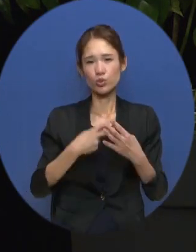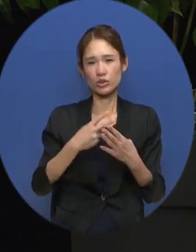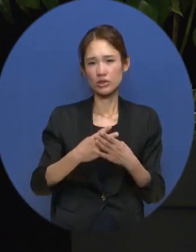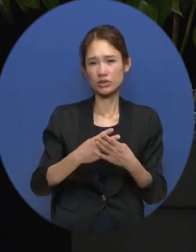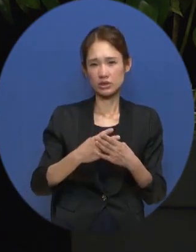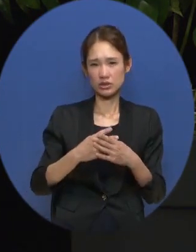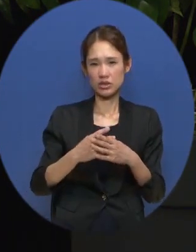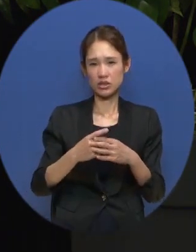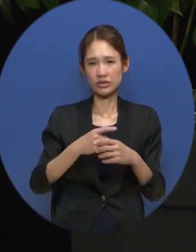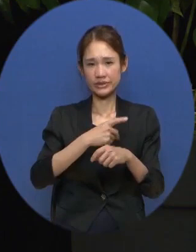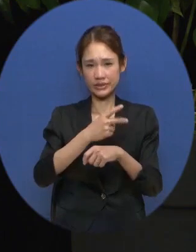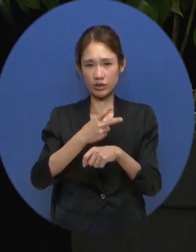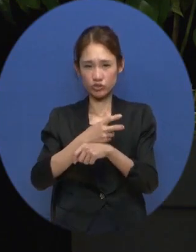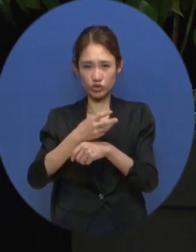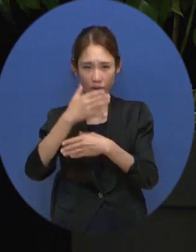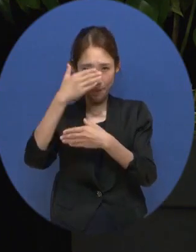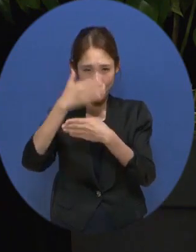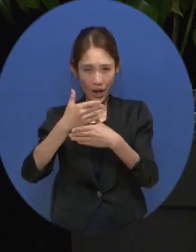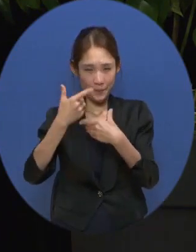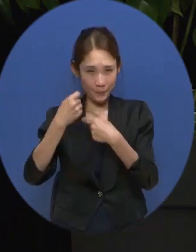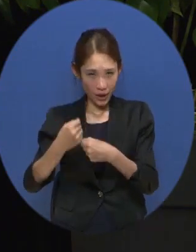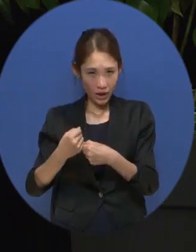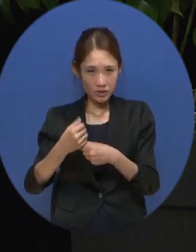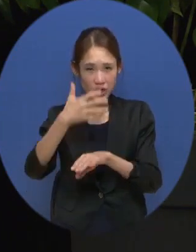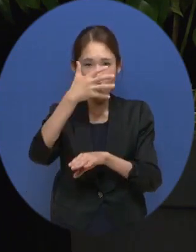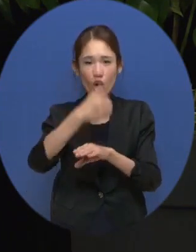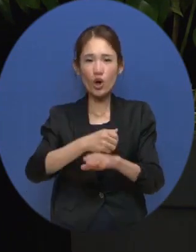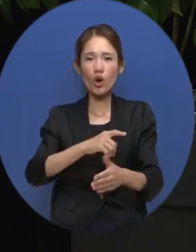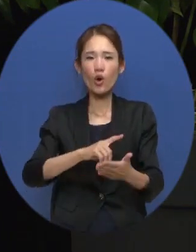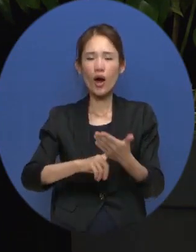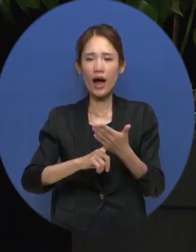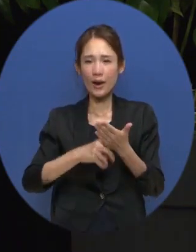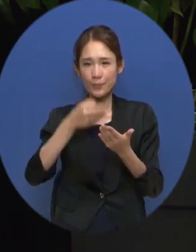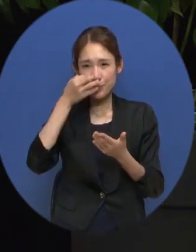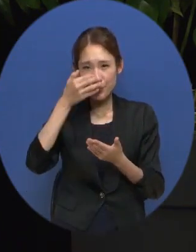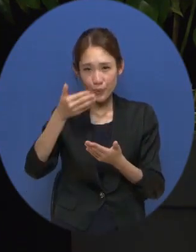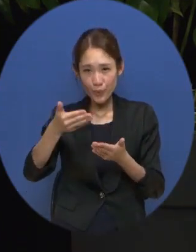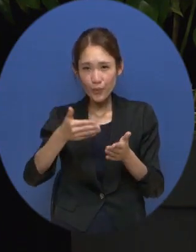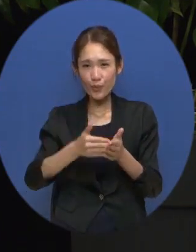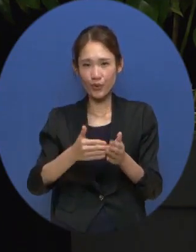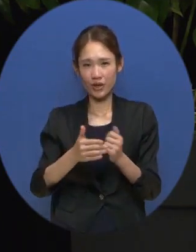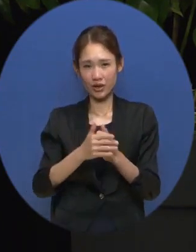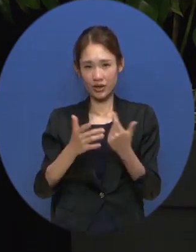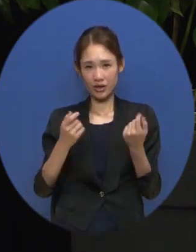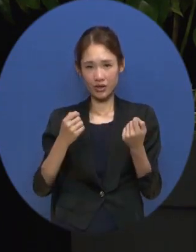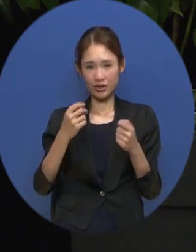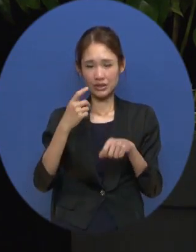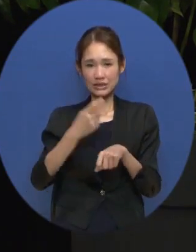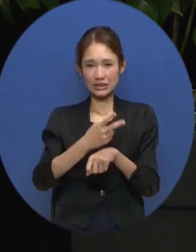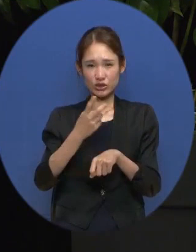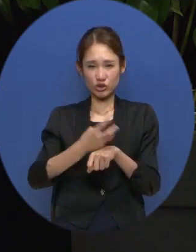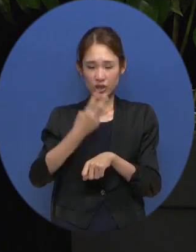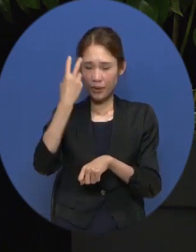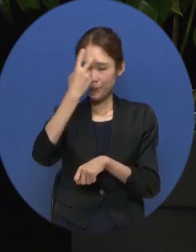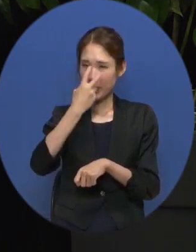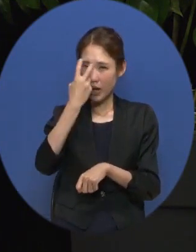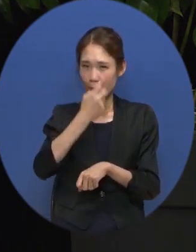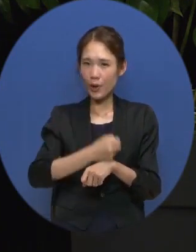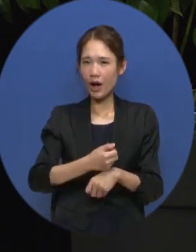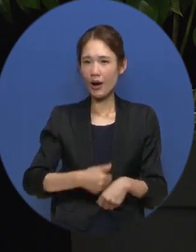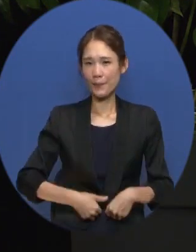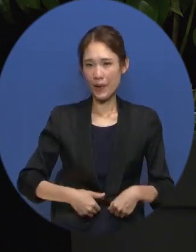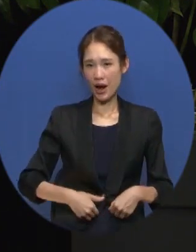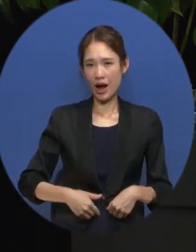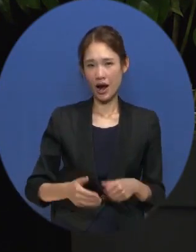시간에 맞춰서 작업을 해서 결과물을 내보내야 되잖아요. 예. 그렇기 때문에 그 시간 관리 같은 거, 스케줄 관리 같은 거.